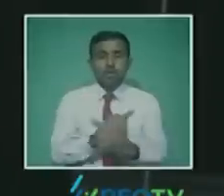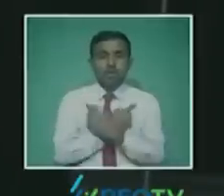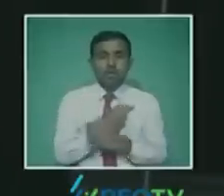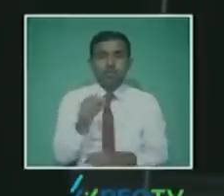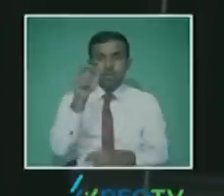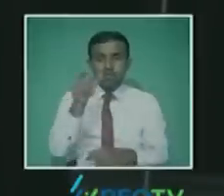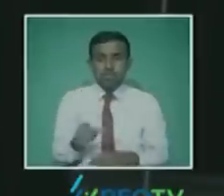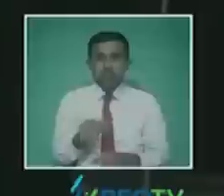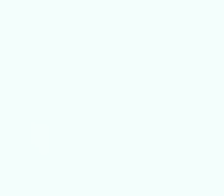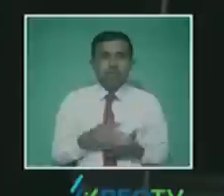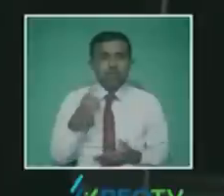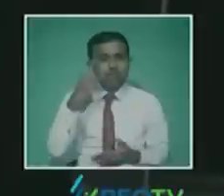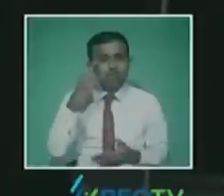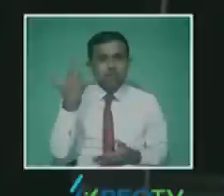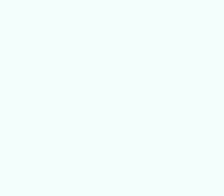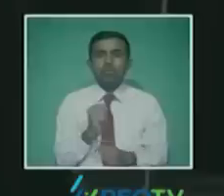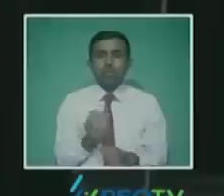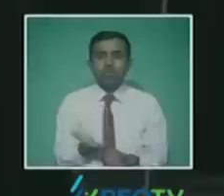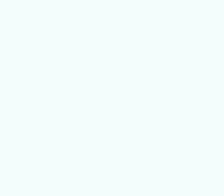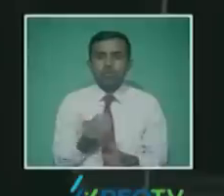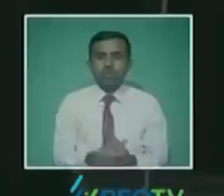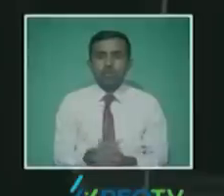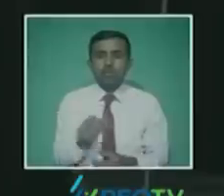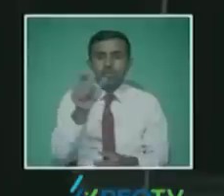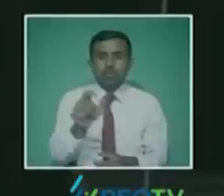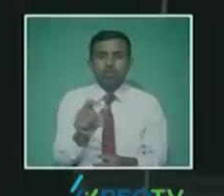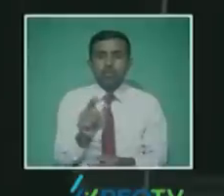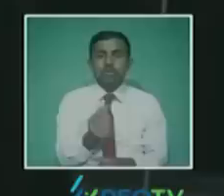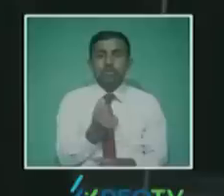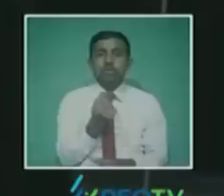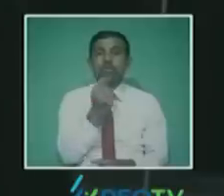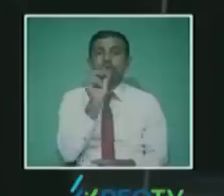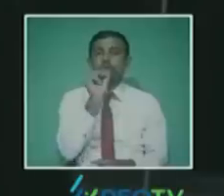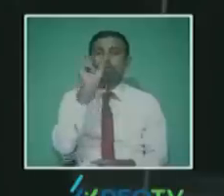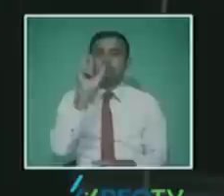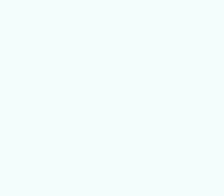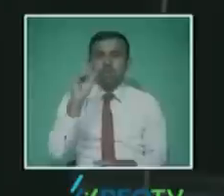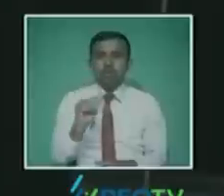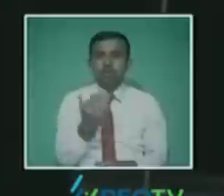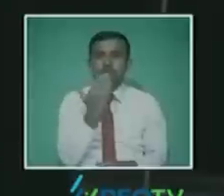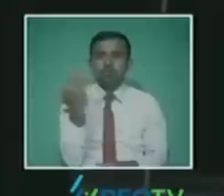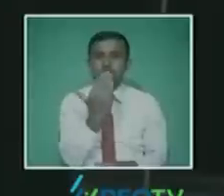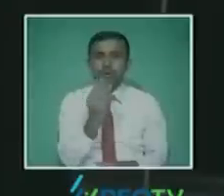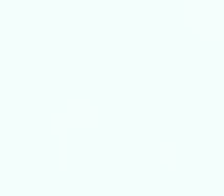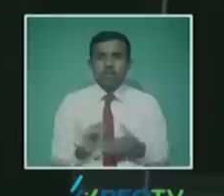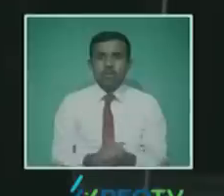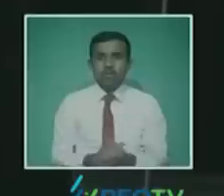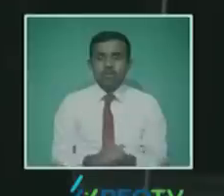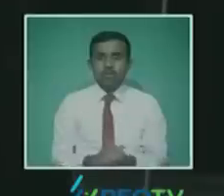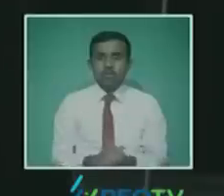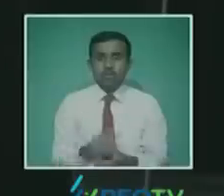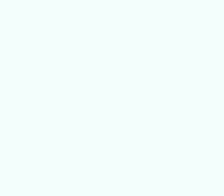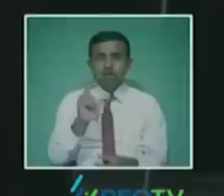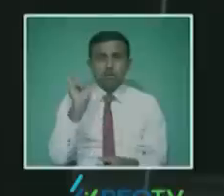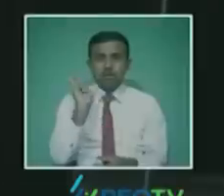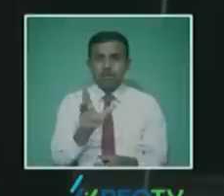ගුරුතුමාව විවේචනය කරන හැටි ඉතින් මම කවුද එතුමා උඩ බලාගෙන කෙල ගහනවා නම් එහෙමත් නැත්නම් වීදුරු ගයක් ඇතුලේ ඉඳලා ගල් ගහනවා නම් එක ගලයි